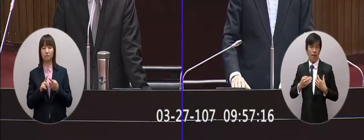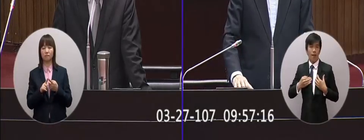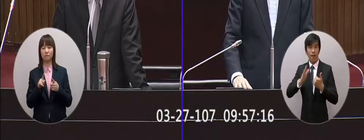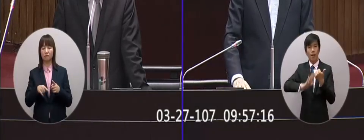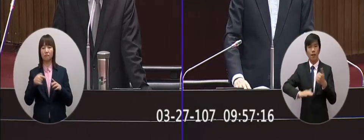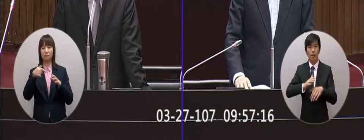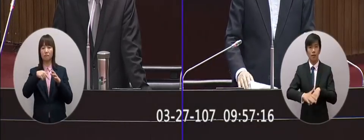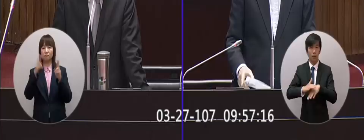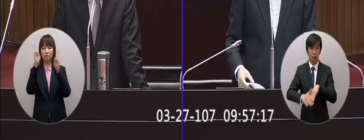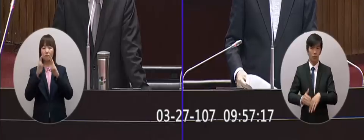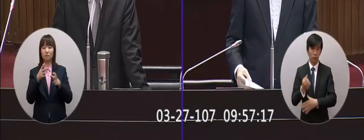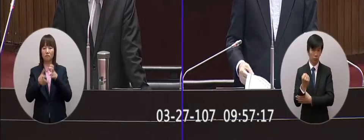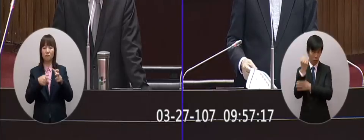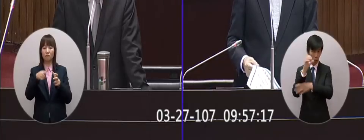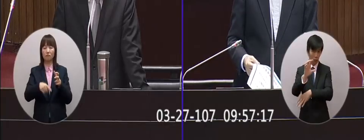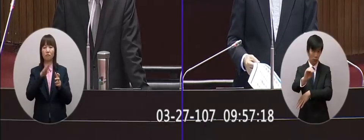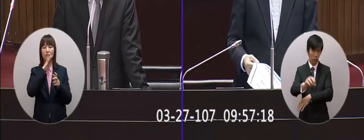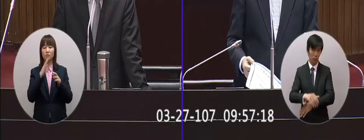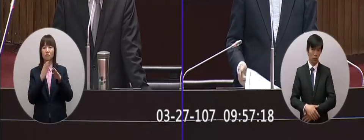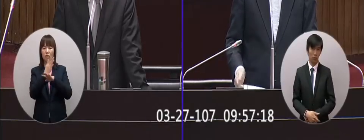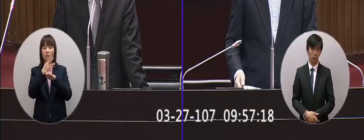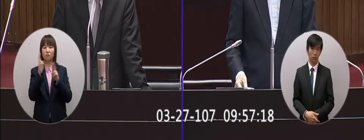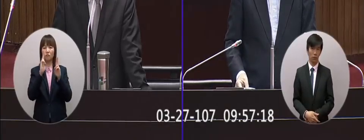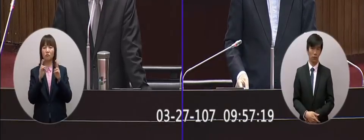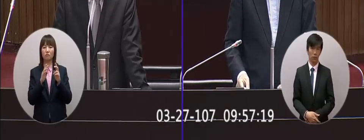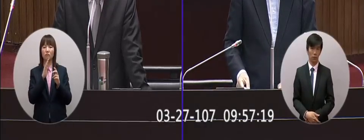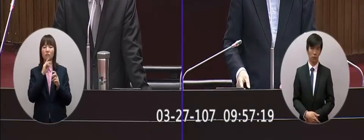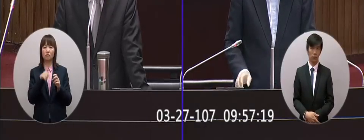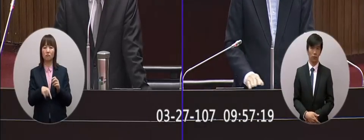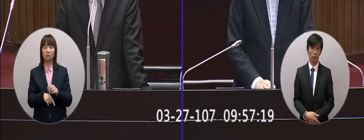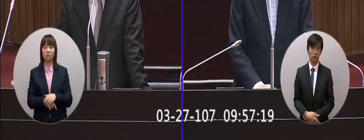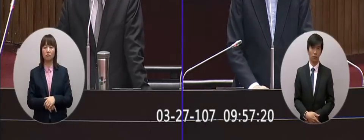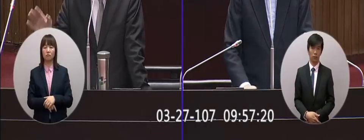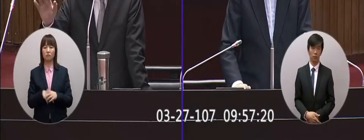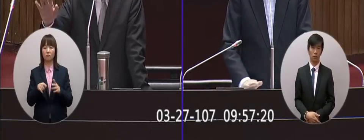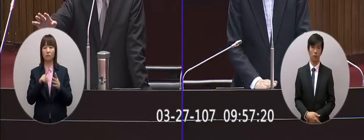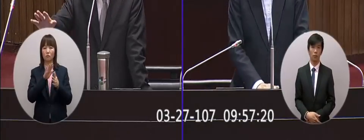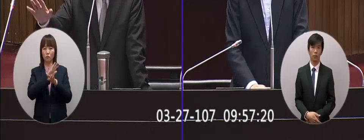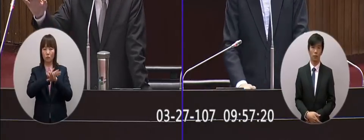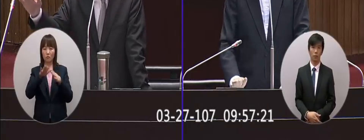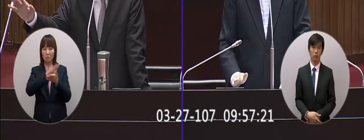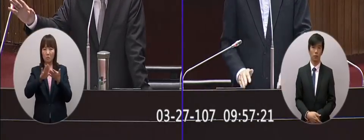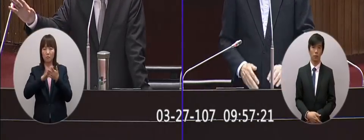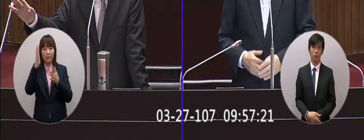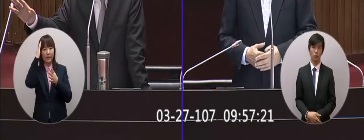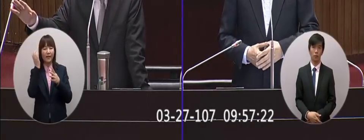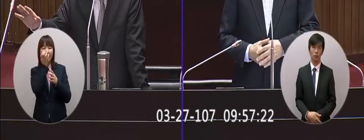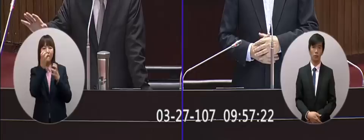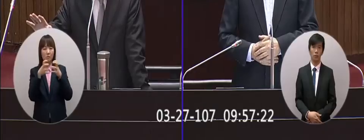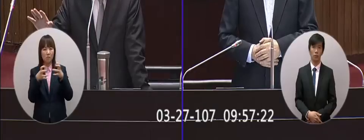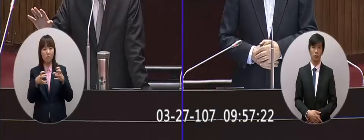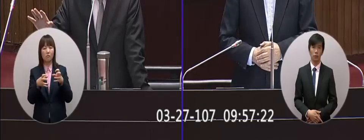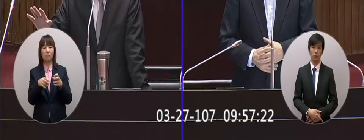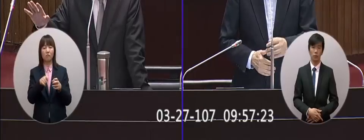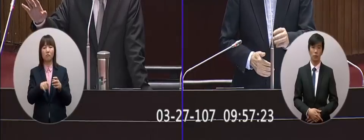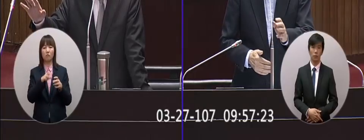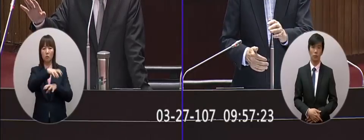为深澳电厂目前是用超超临界的、那它会用干净煤，并且用这